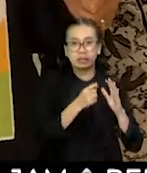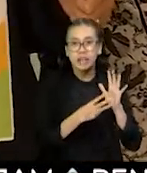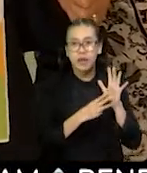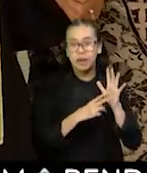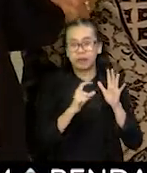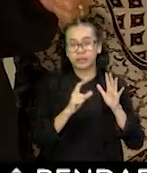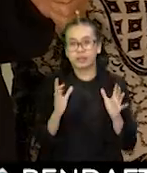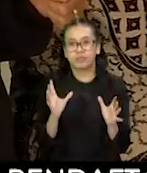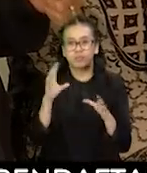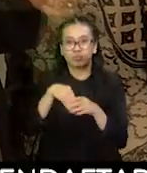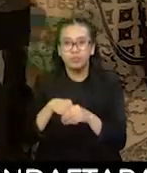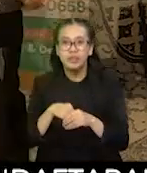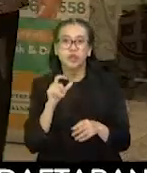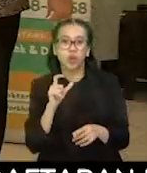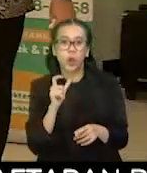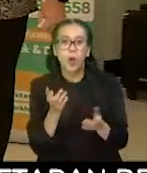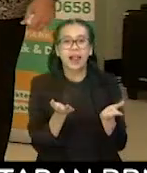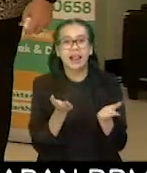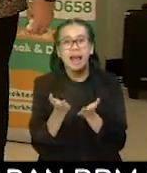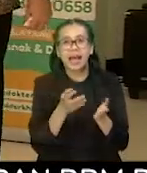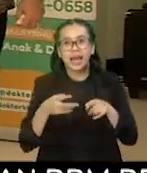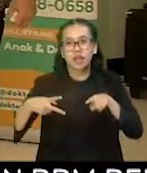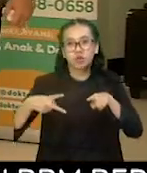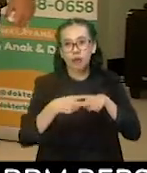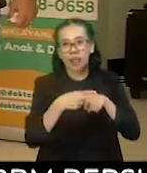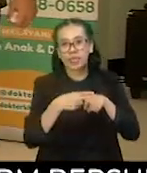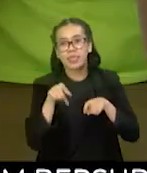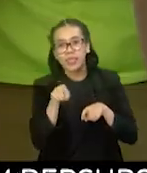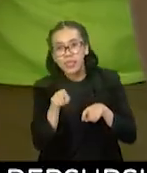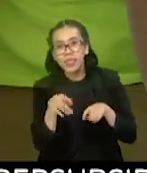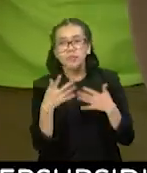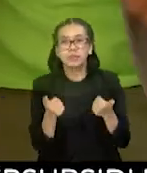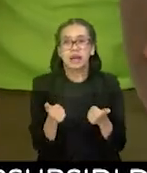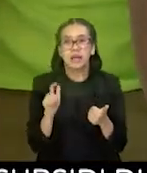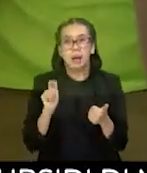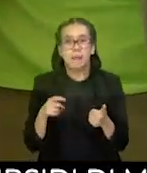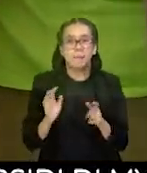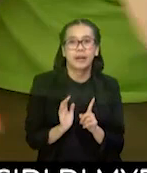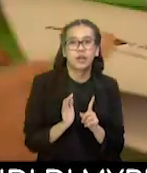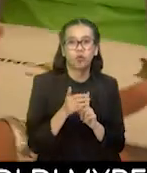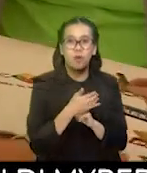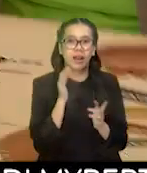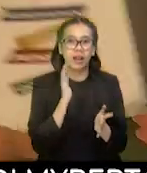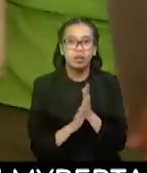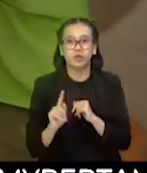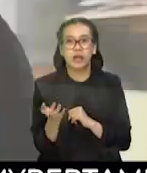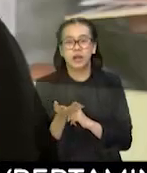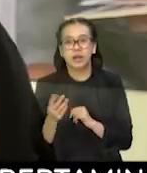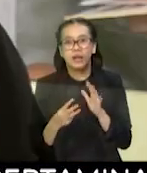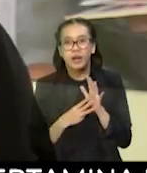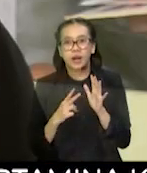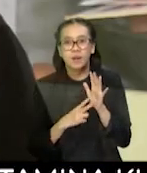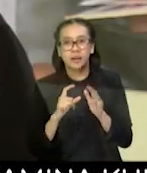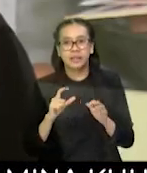khitan, di mana para peserta khitan yang telah mendaftar di aplikasi Dr. Hub otomatis mendapat perlindungan dari MNC Life. Di